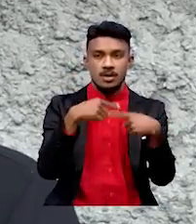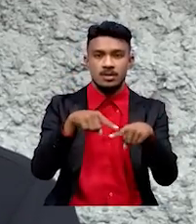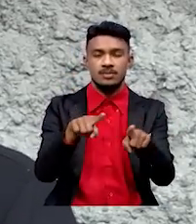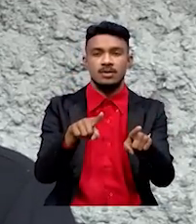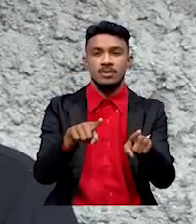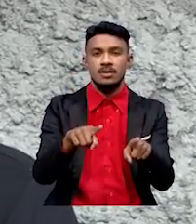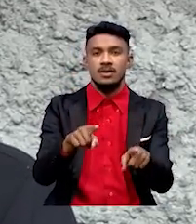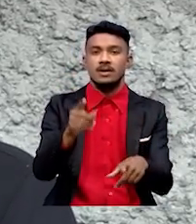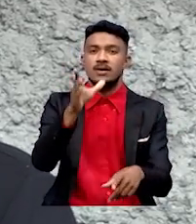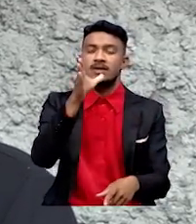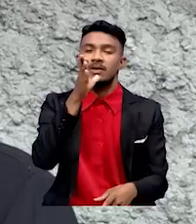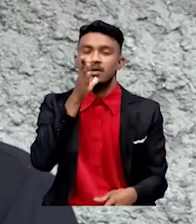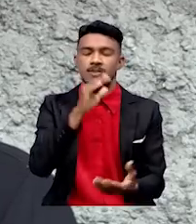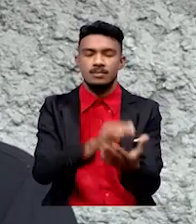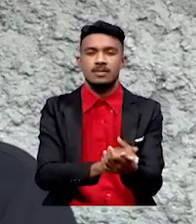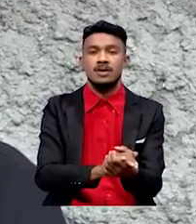ni tanis